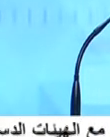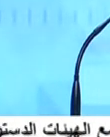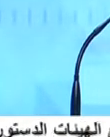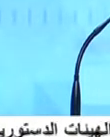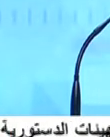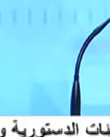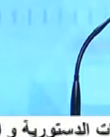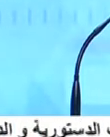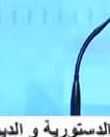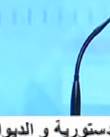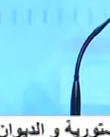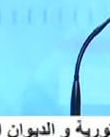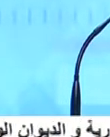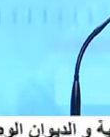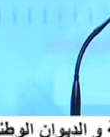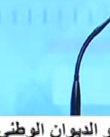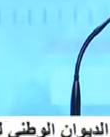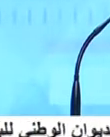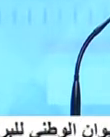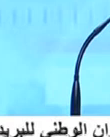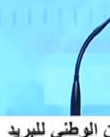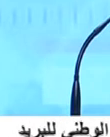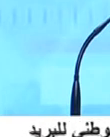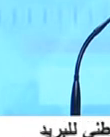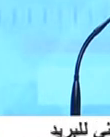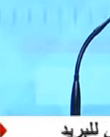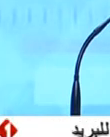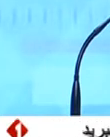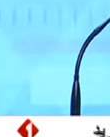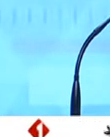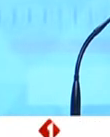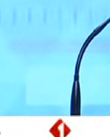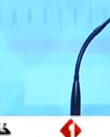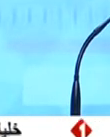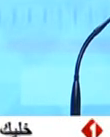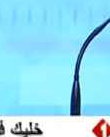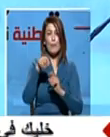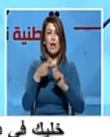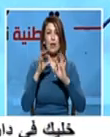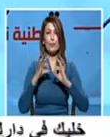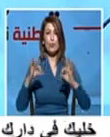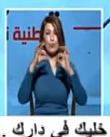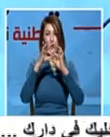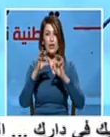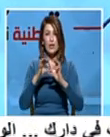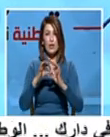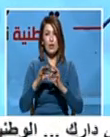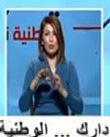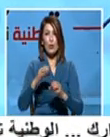للمستوصفات، وأصبح يعطي كان الدويات فقط وبعض ربما العيادات للأمراض